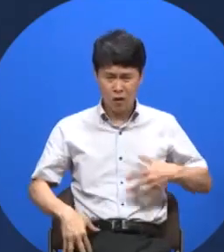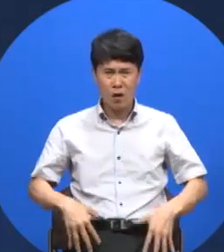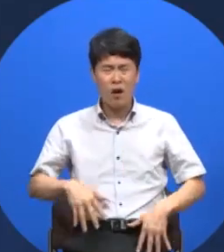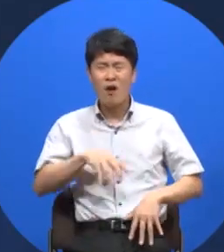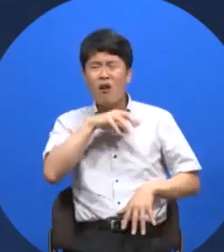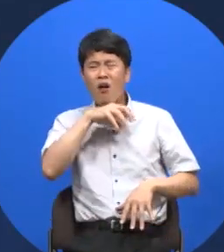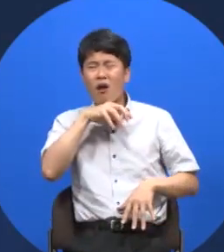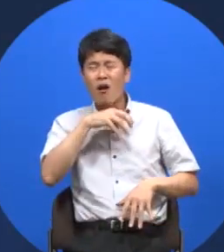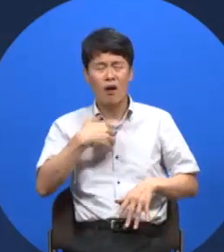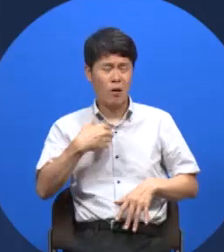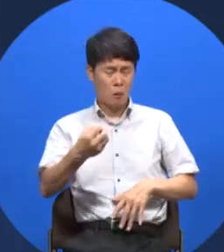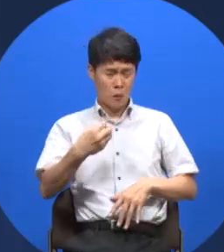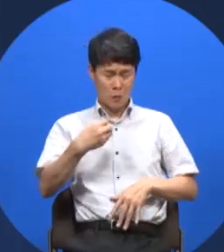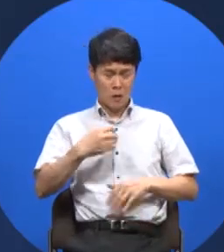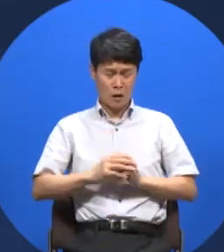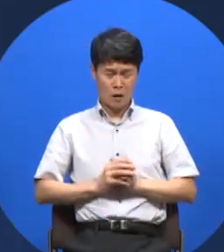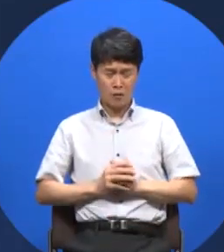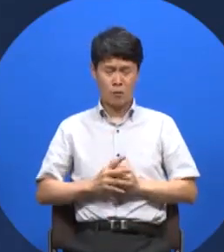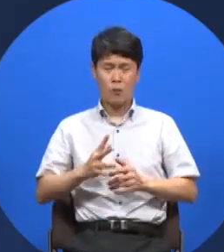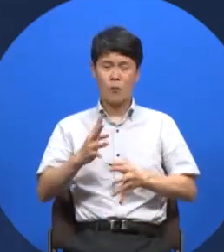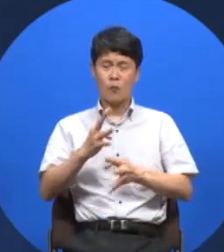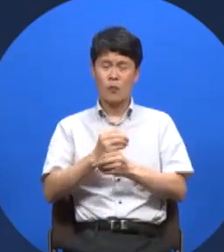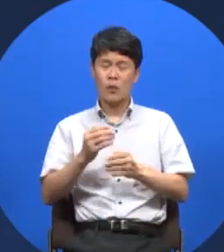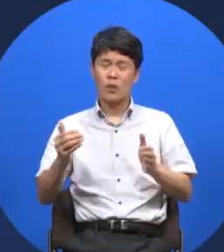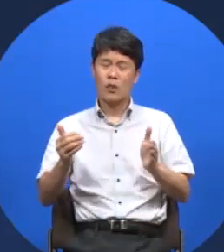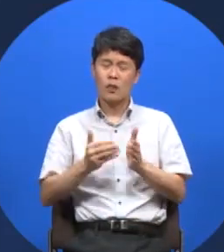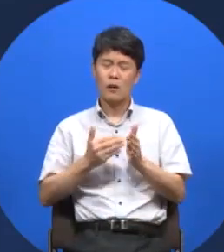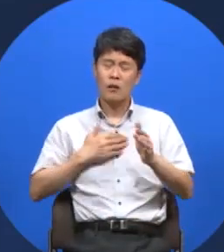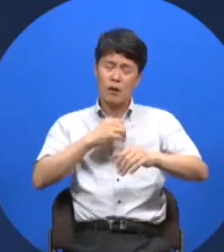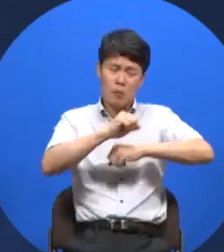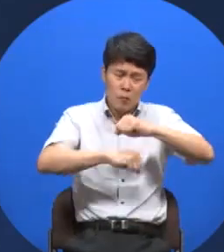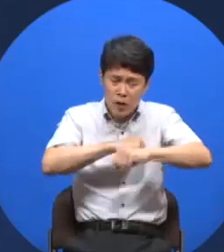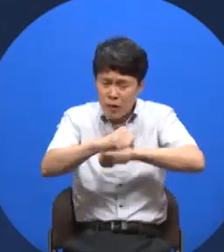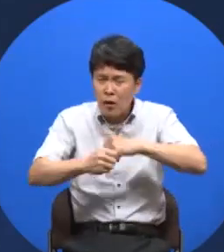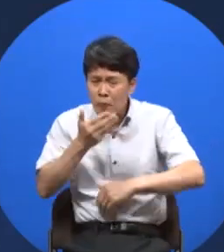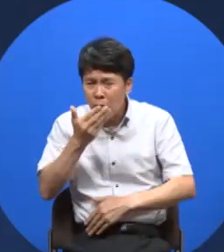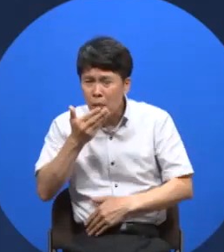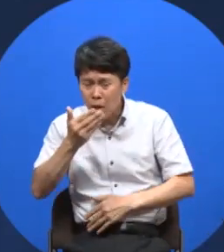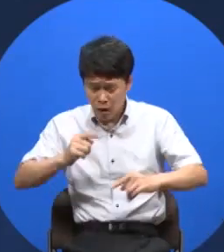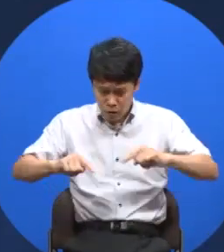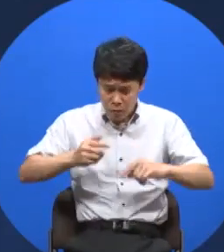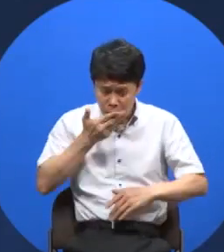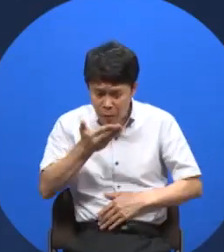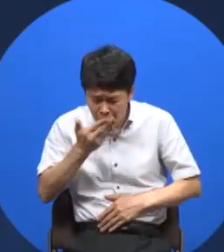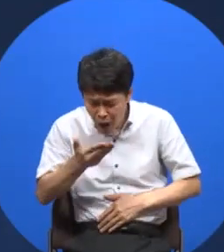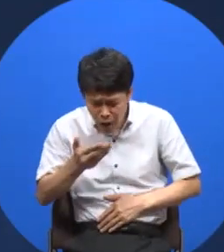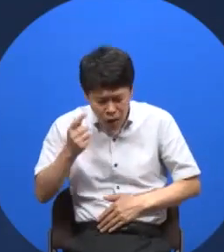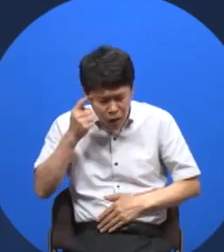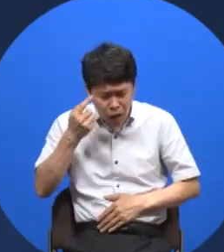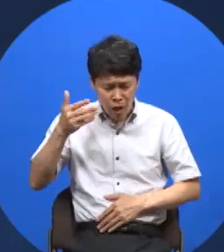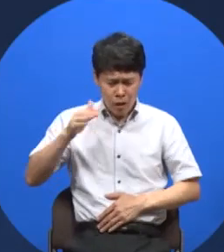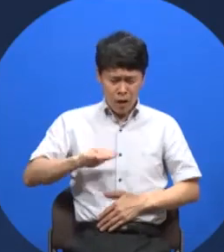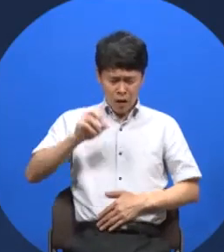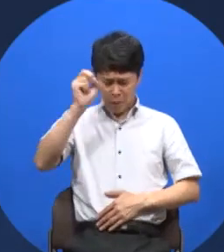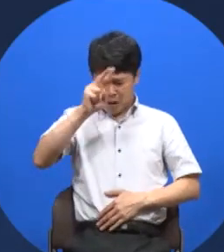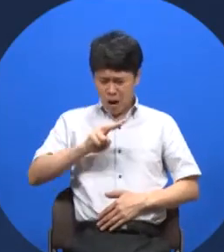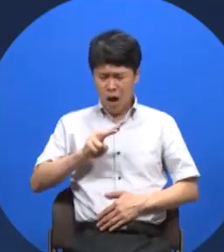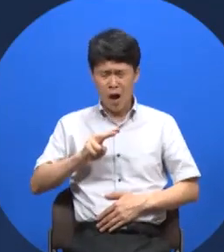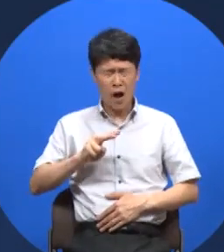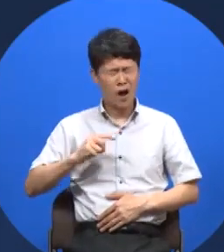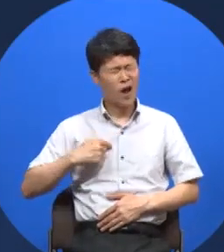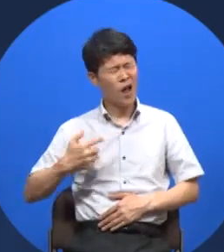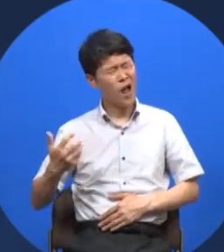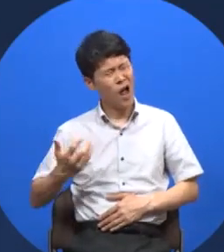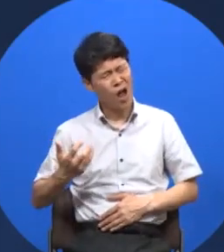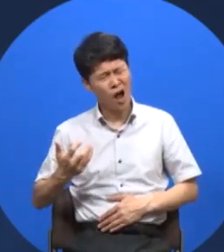불평을 해댔다. 언제까지나 내 마음대로 될 줄 알았던 나의 몸이 이렇게 기습적으로 반란을 일으킬